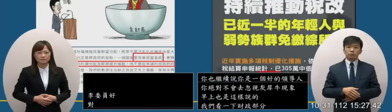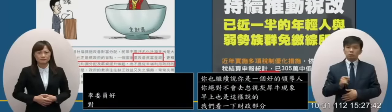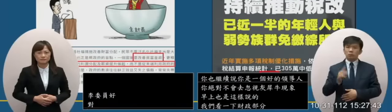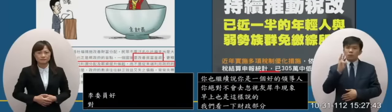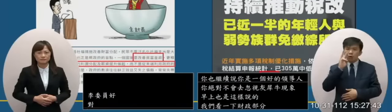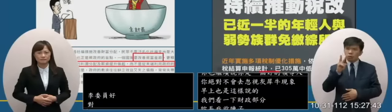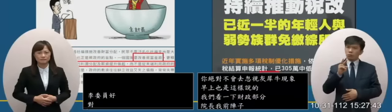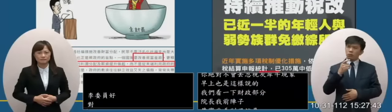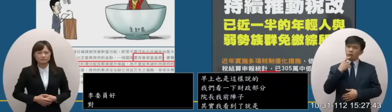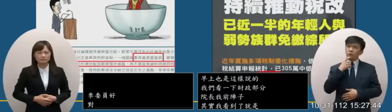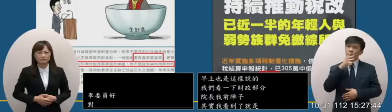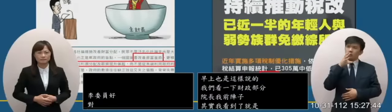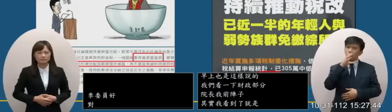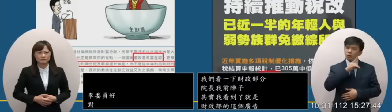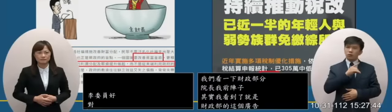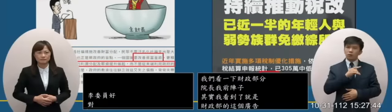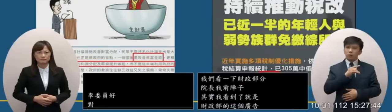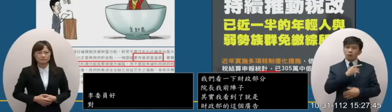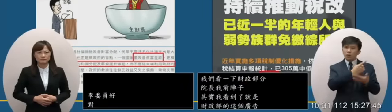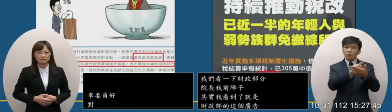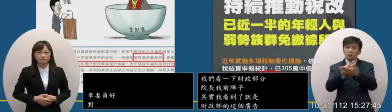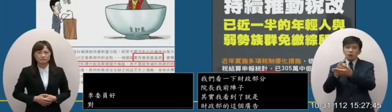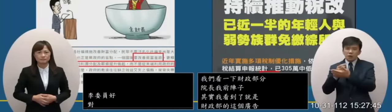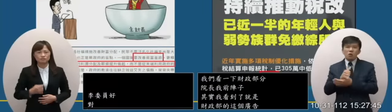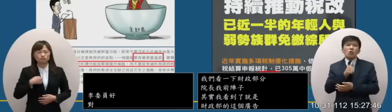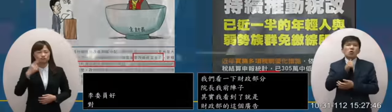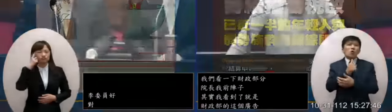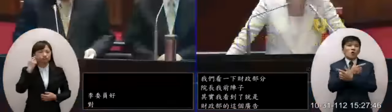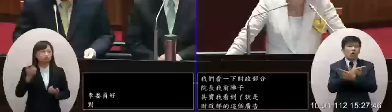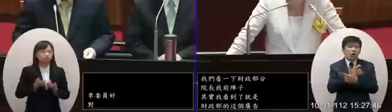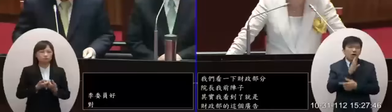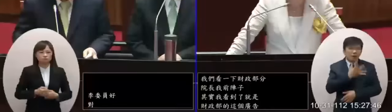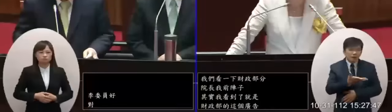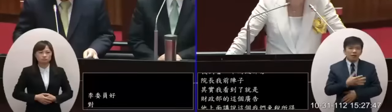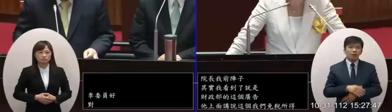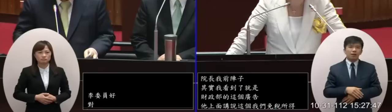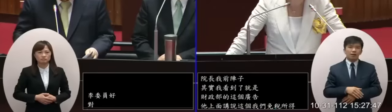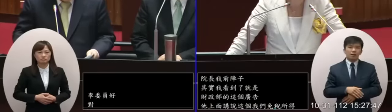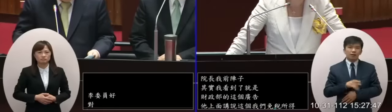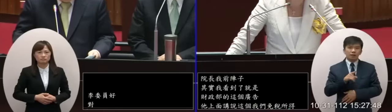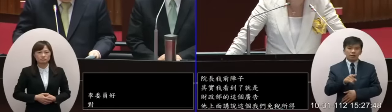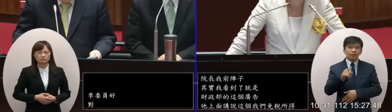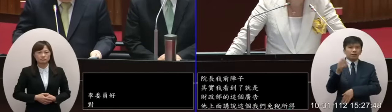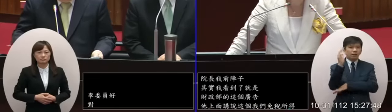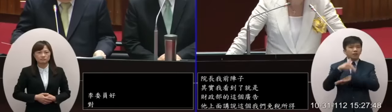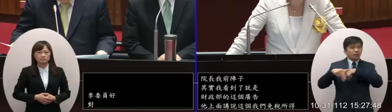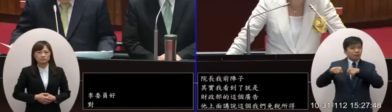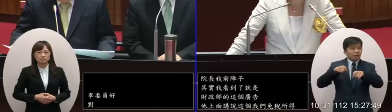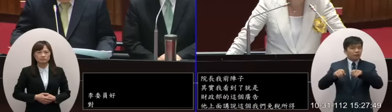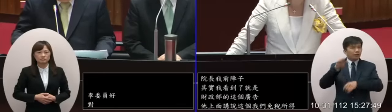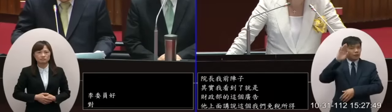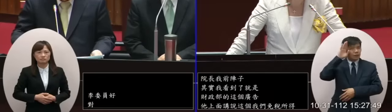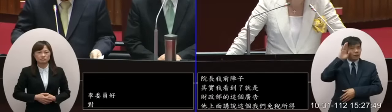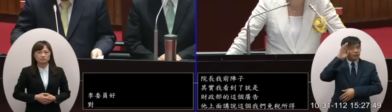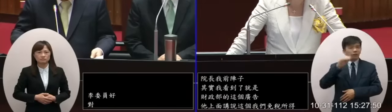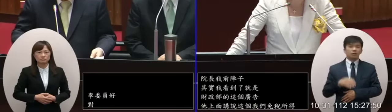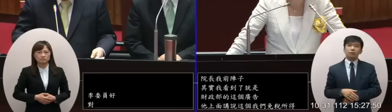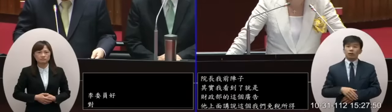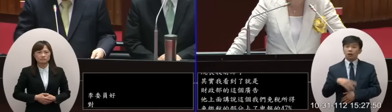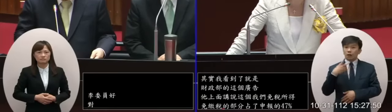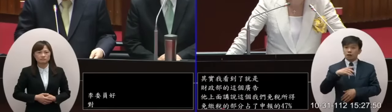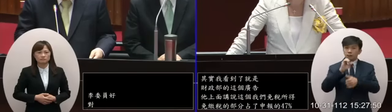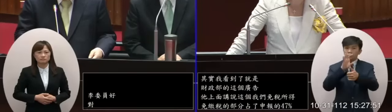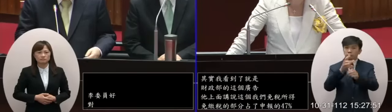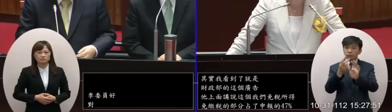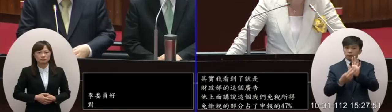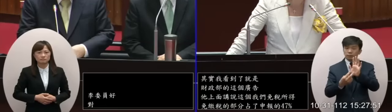时候吓一跳，我们就说均平啊， 均平 怎么会成为我们的政策啊？然后院长，我再跟您报告，因为